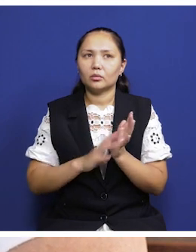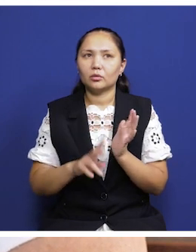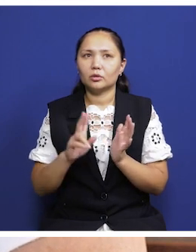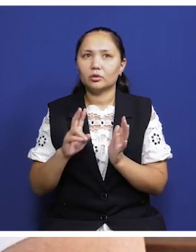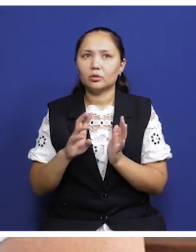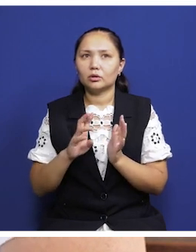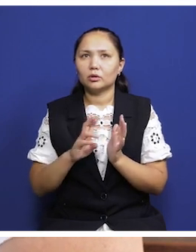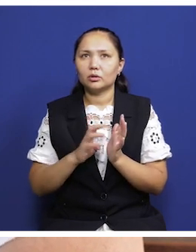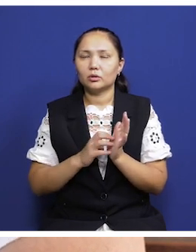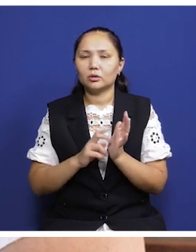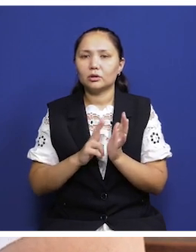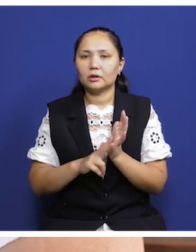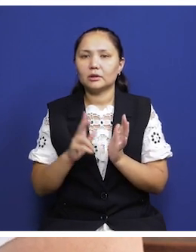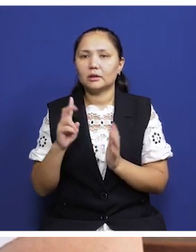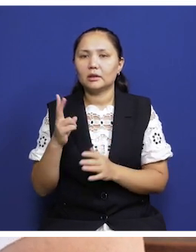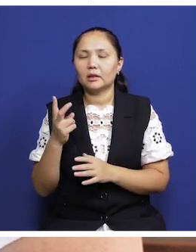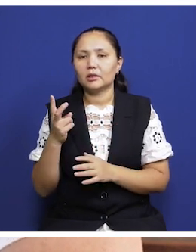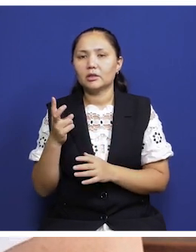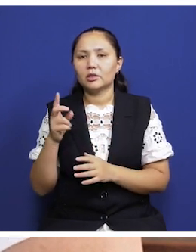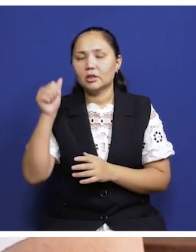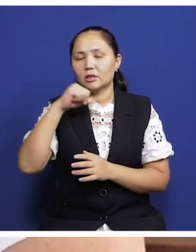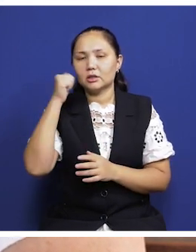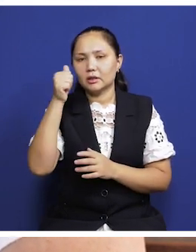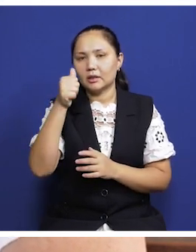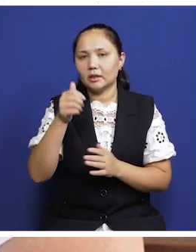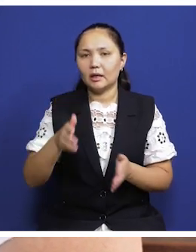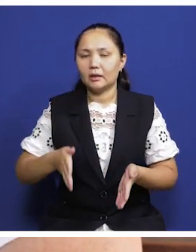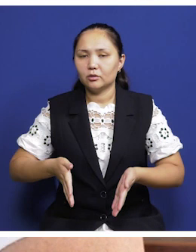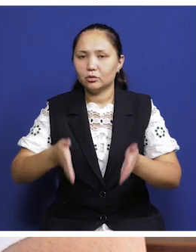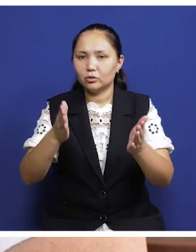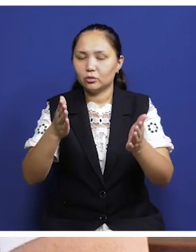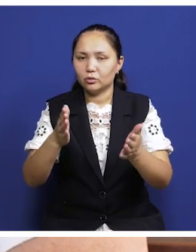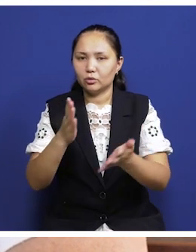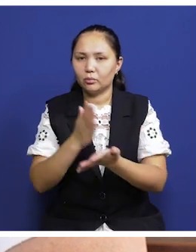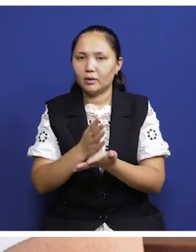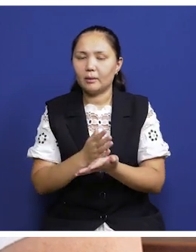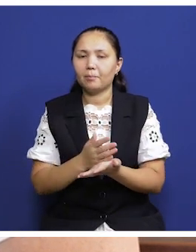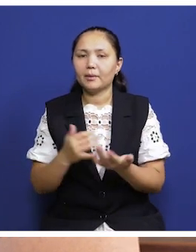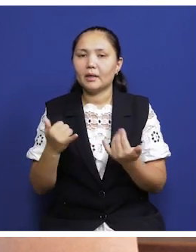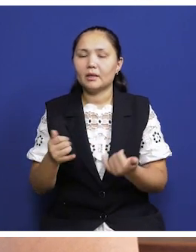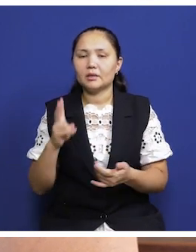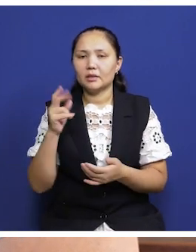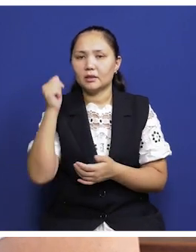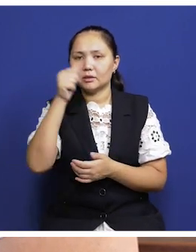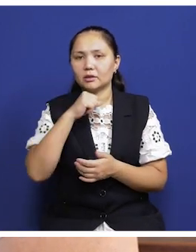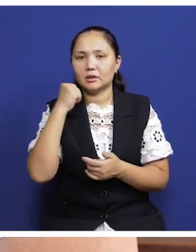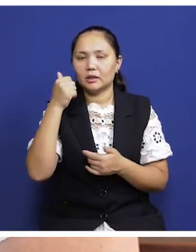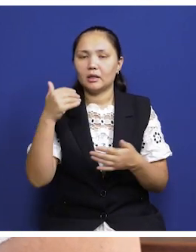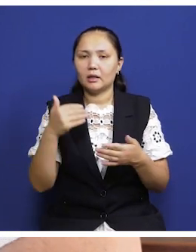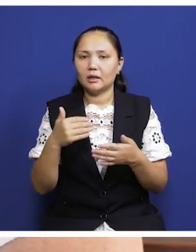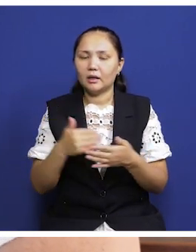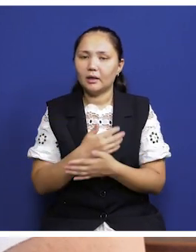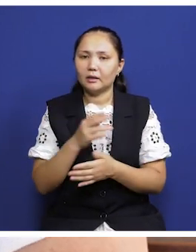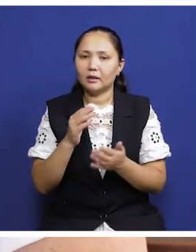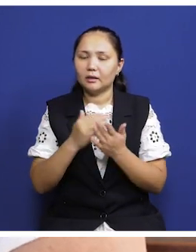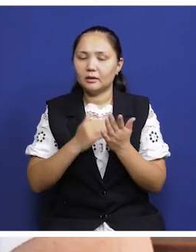келе жатырмыз. Міне ол жаңартуды кезек күттірмейтін мәселе болғандықтан біз қазір 2 жылдың көлемінде осы қайта-қайта смета құжаттарын